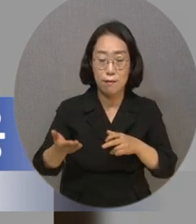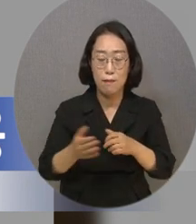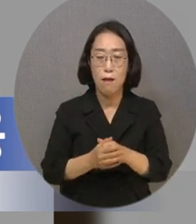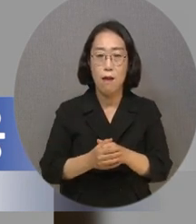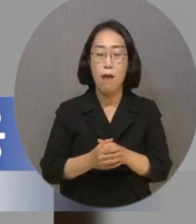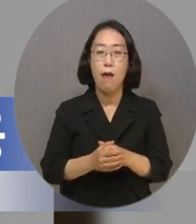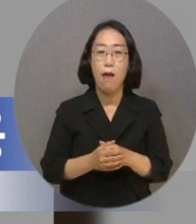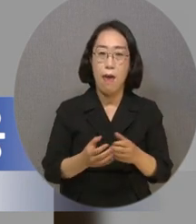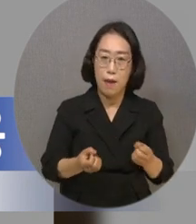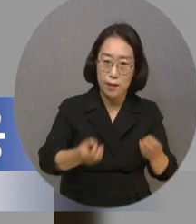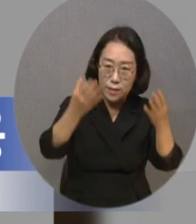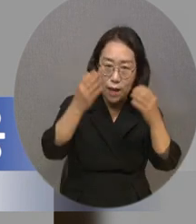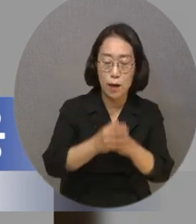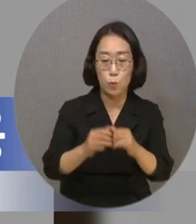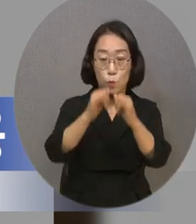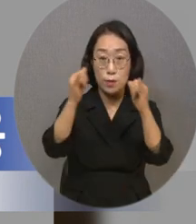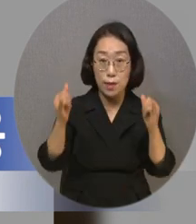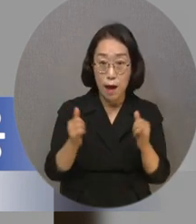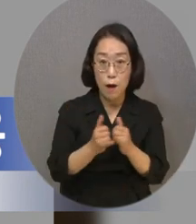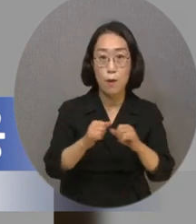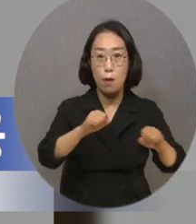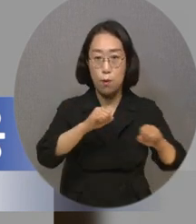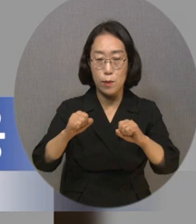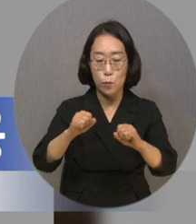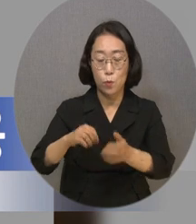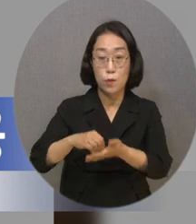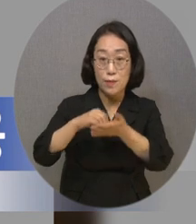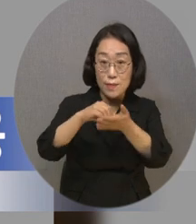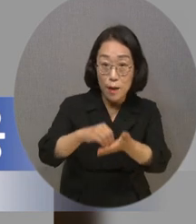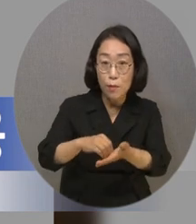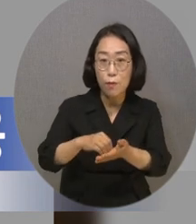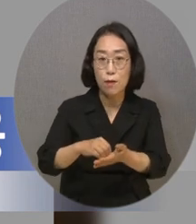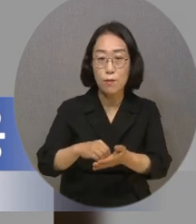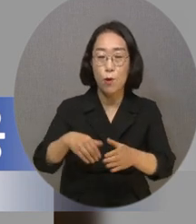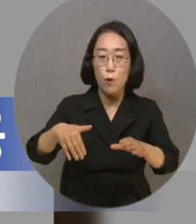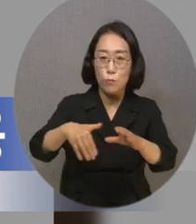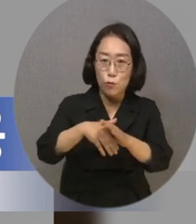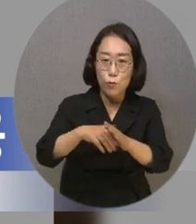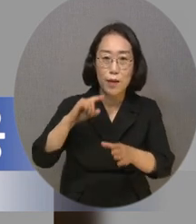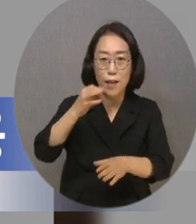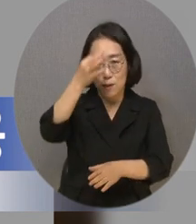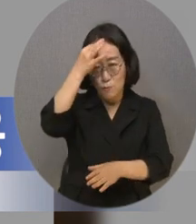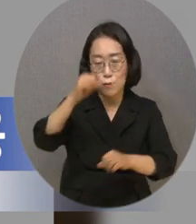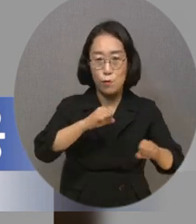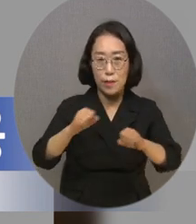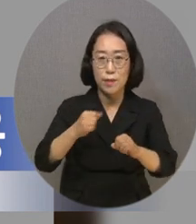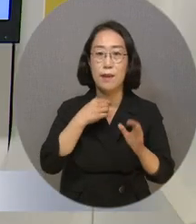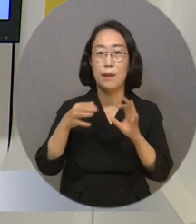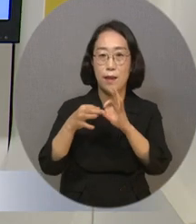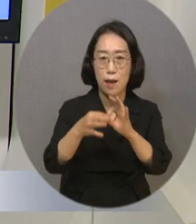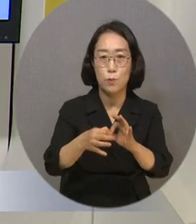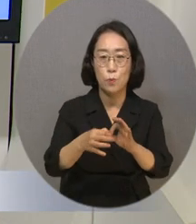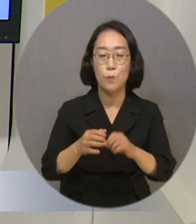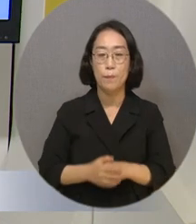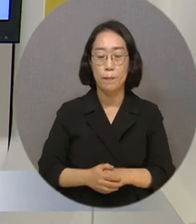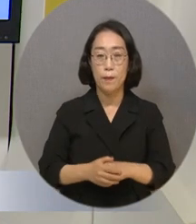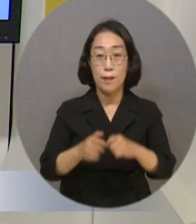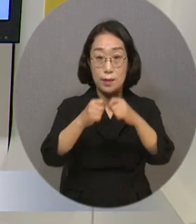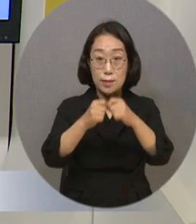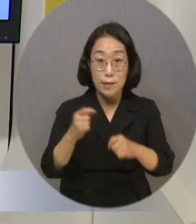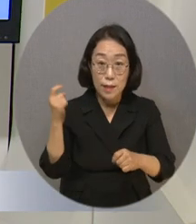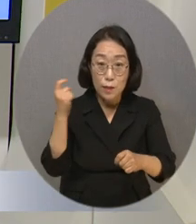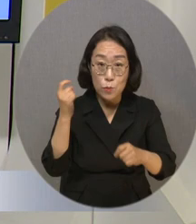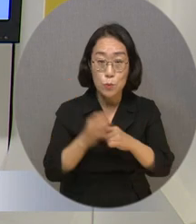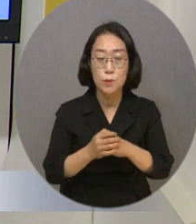행사와 기업 사회공헌 활동에 참여하여 문화예술 분야 활동을 할 예정입니다 더 자세한